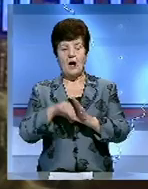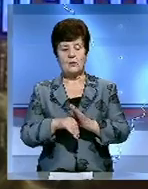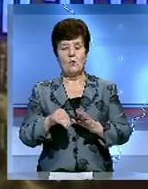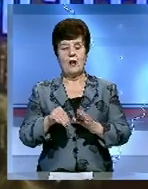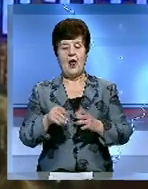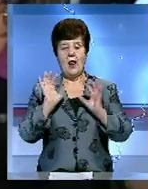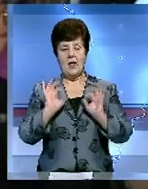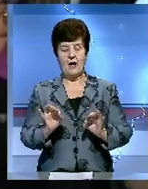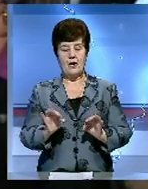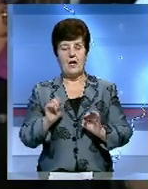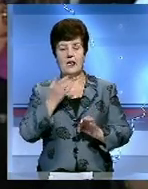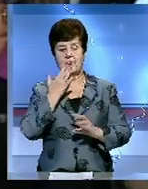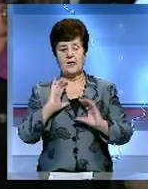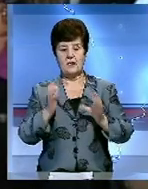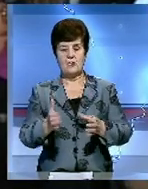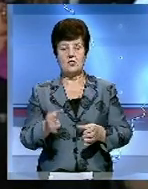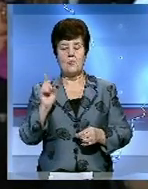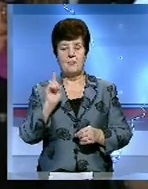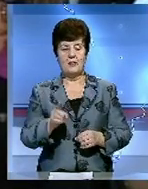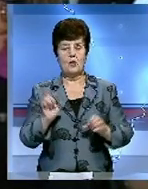vital pentru universalitate,